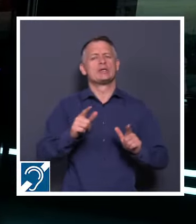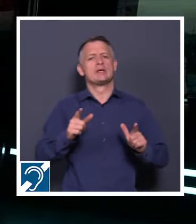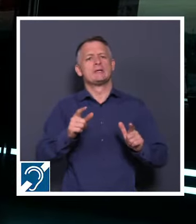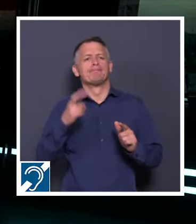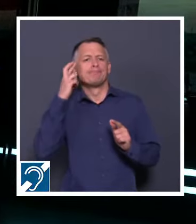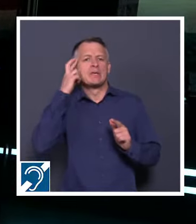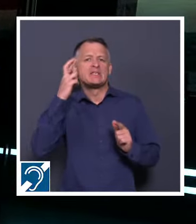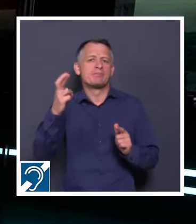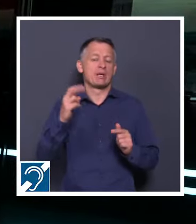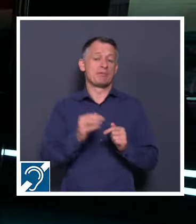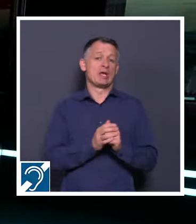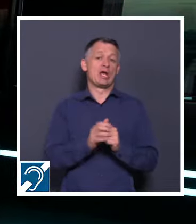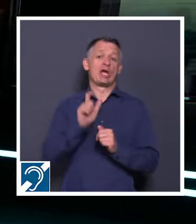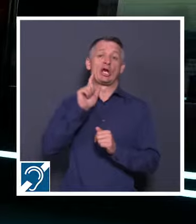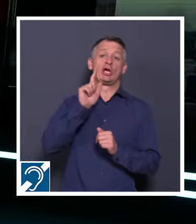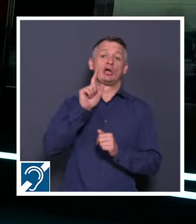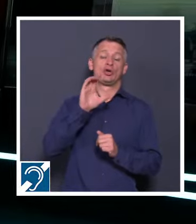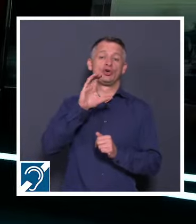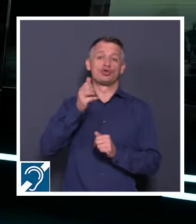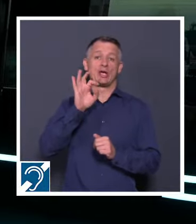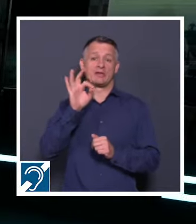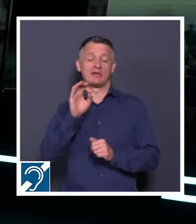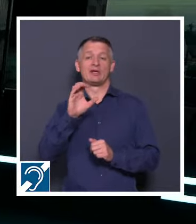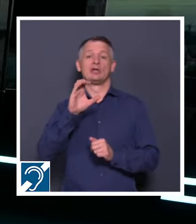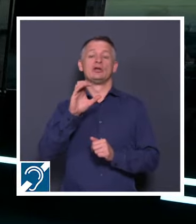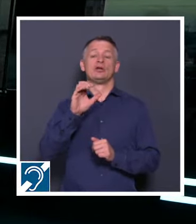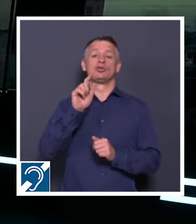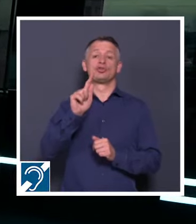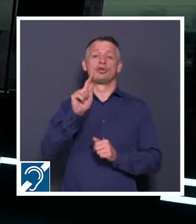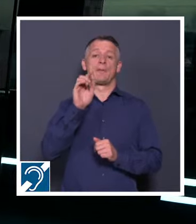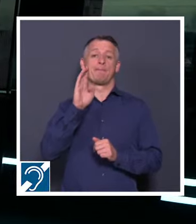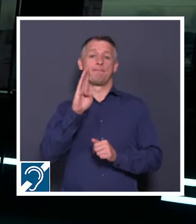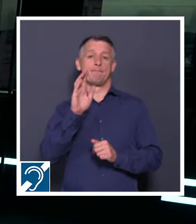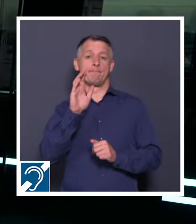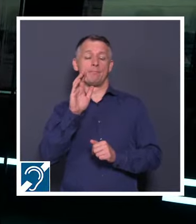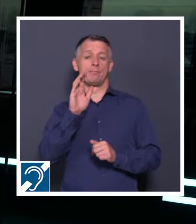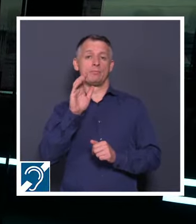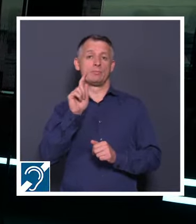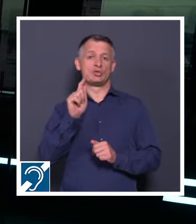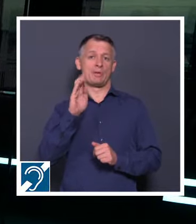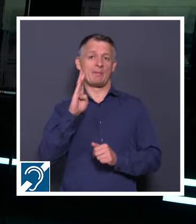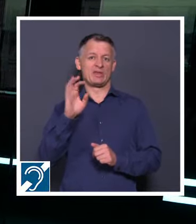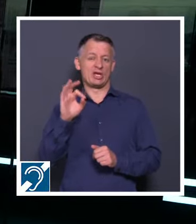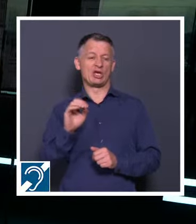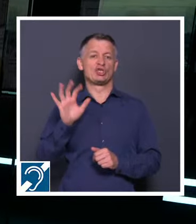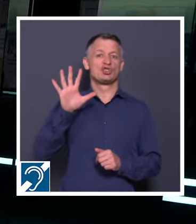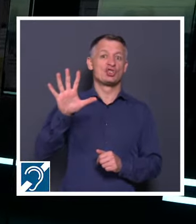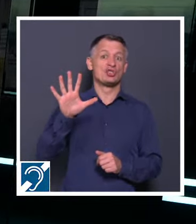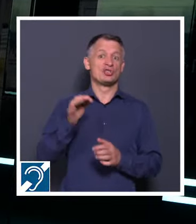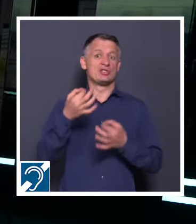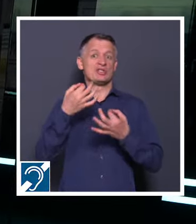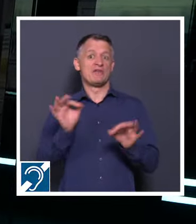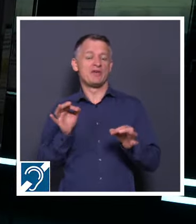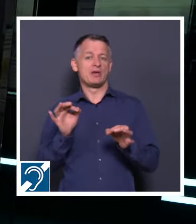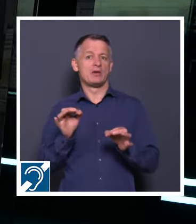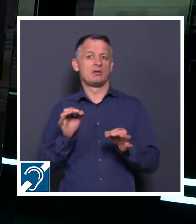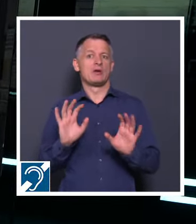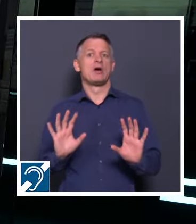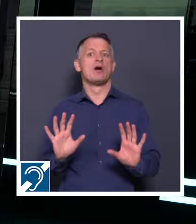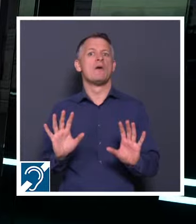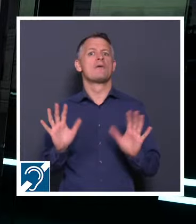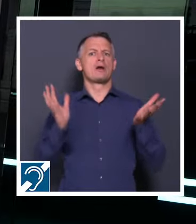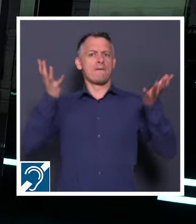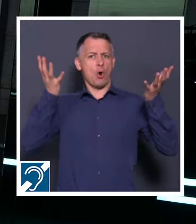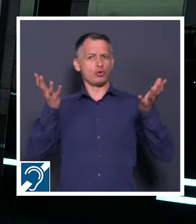la ChatGPT-5, așa încât să fie cu adevărat ceva revoluționar pentru acest domeniu. Pentru